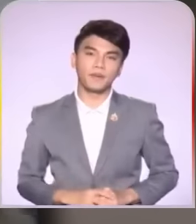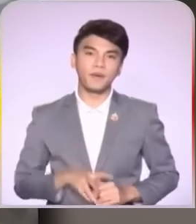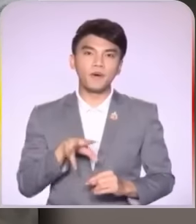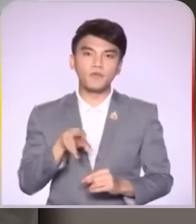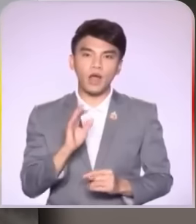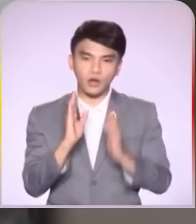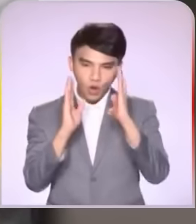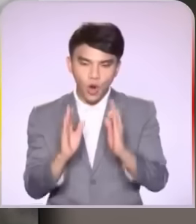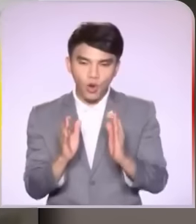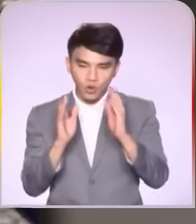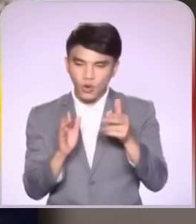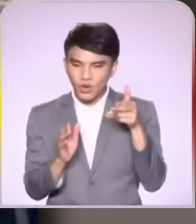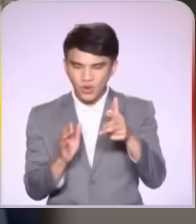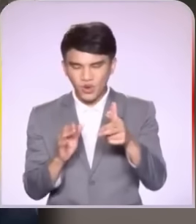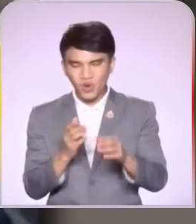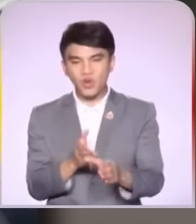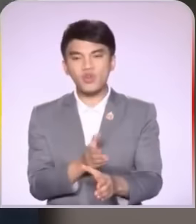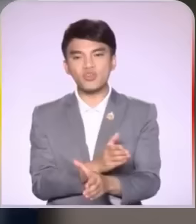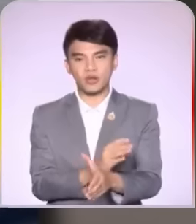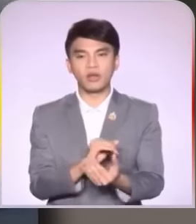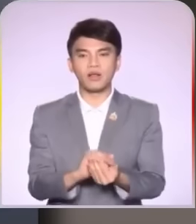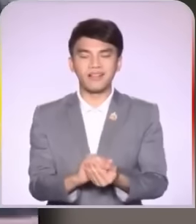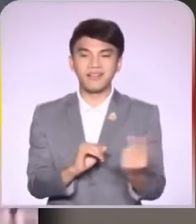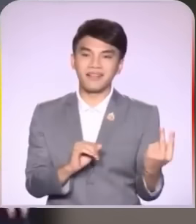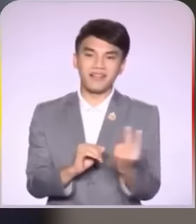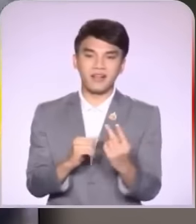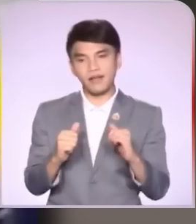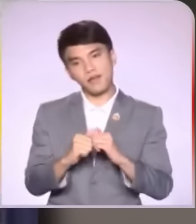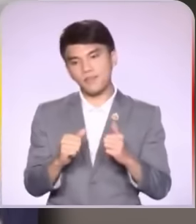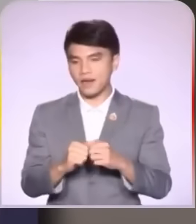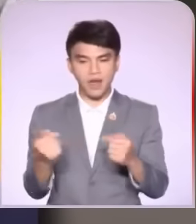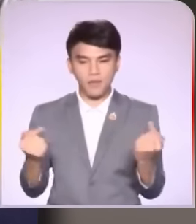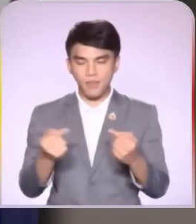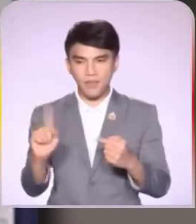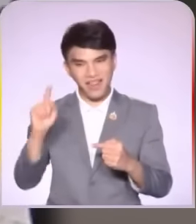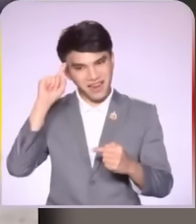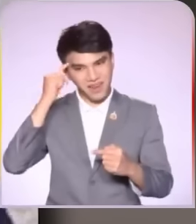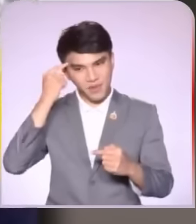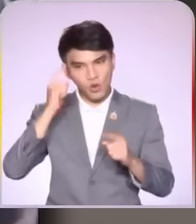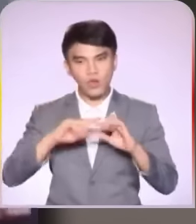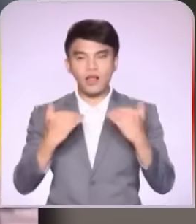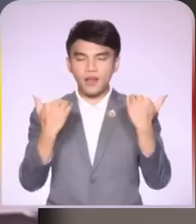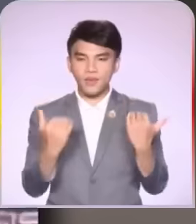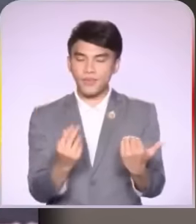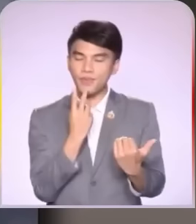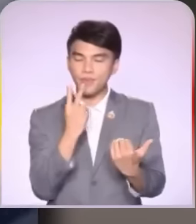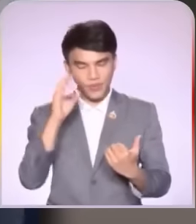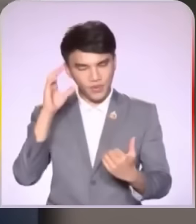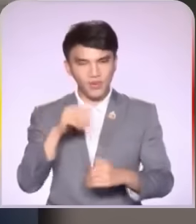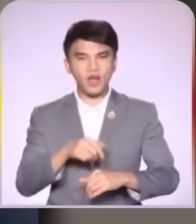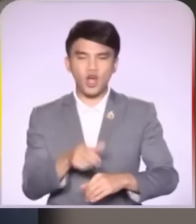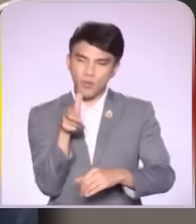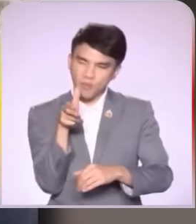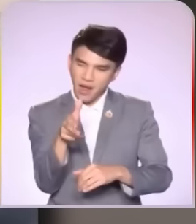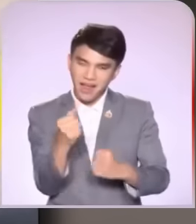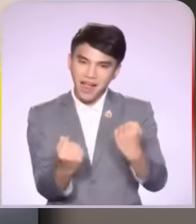แฟนของคนถูกยิงไม่รู้ว่าก่อนหน้านี้ทั้งสองคนมีการขัดแย้งอะไรกันแต่เคยเห็นว่าพ่อมือยิงเ